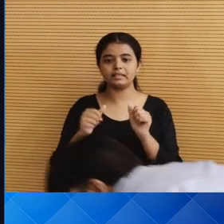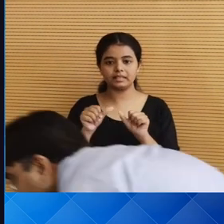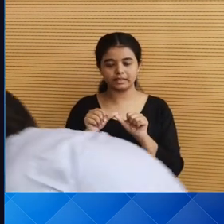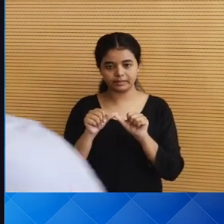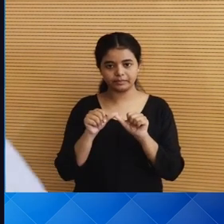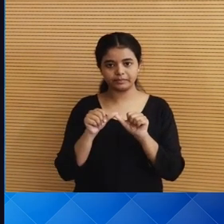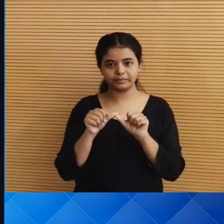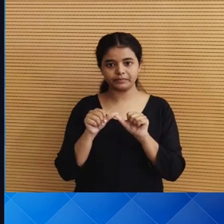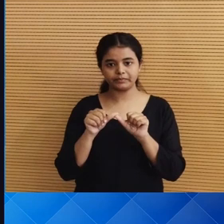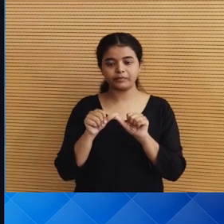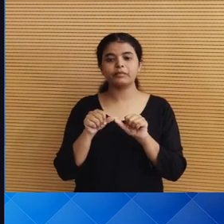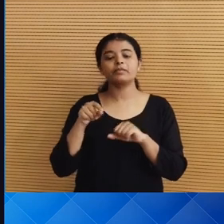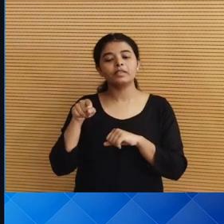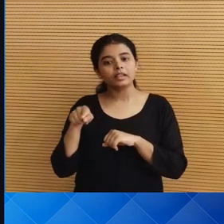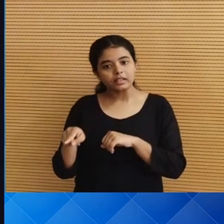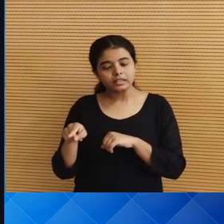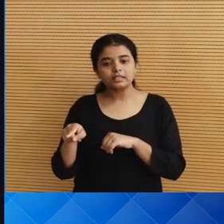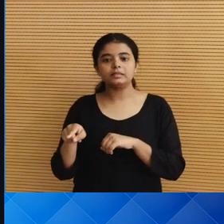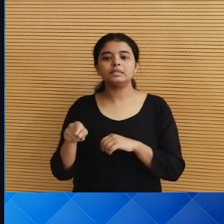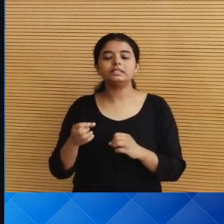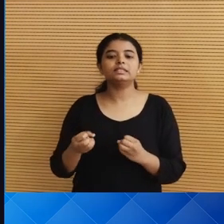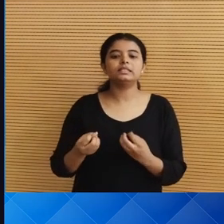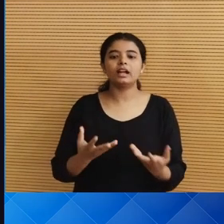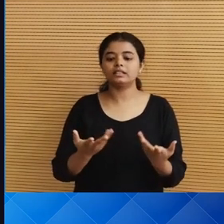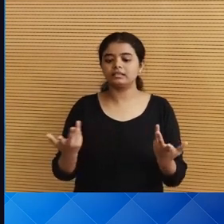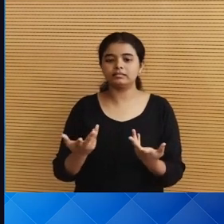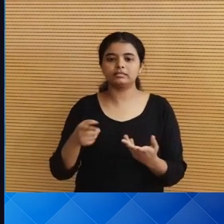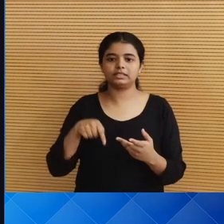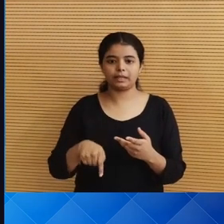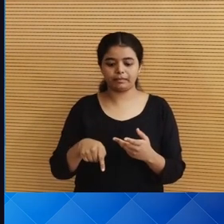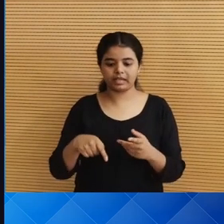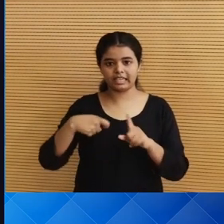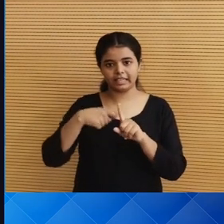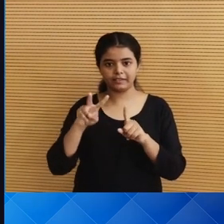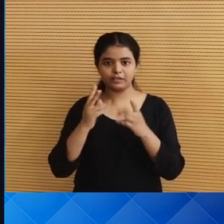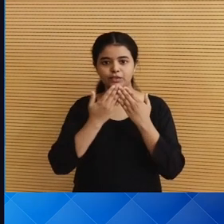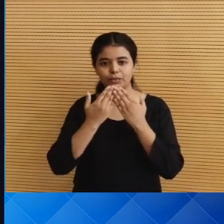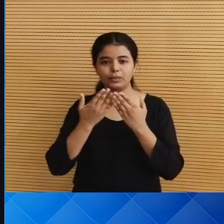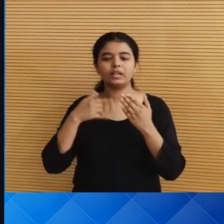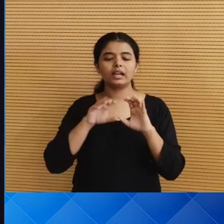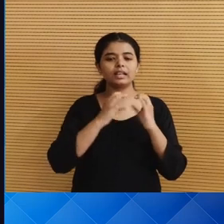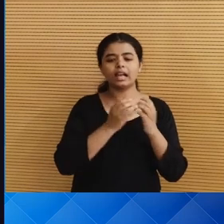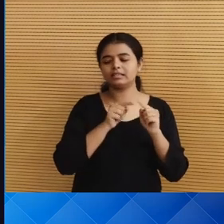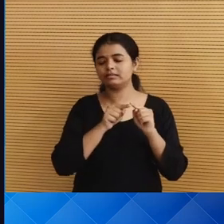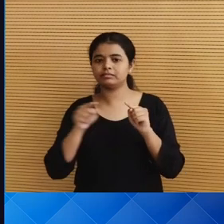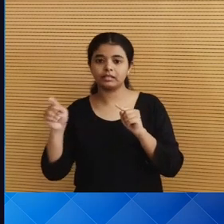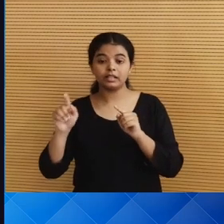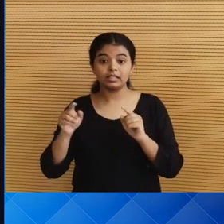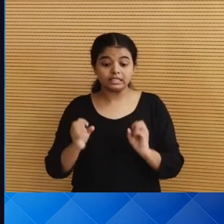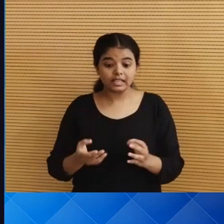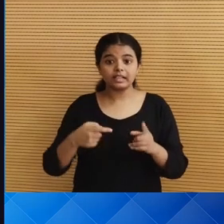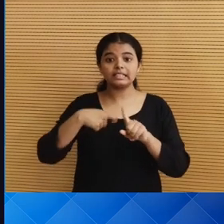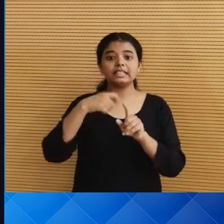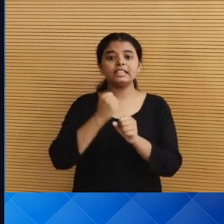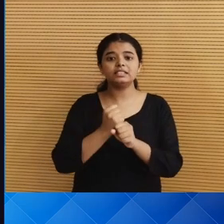हूँ कि ये जो NCF है और ये जो इनिशिएटिव है बालवाटिकास का केंद्रीय विद्यालय में, ये सर की